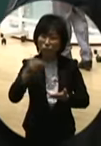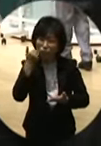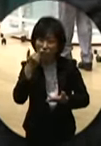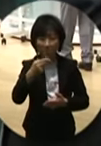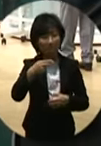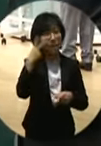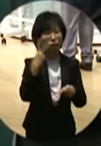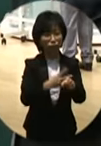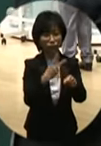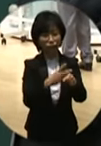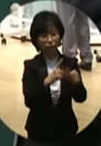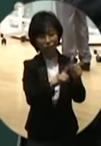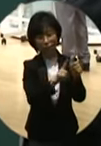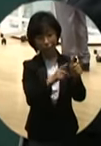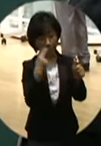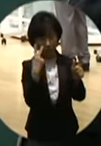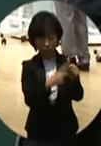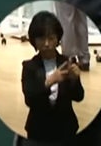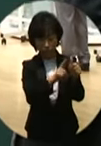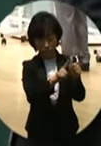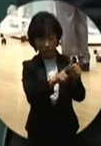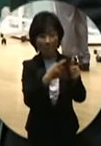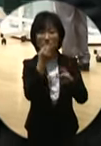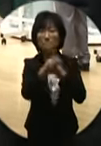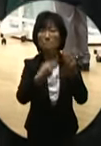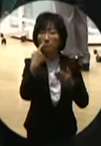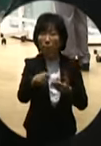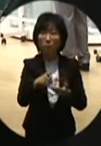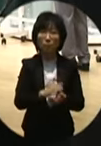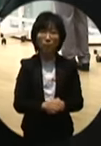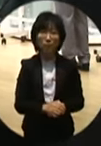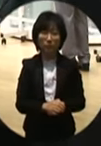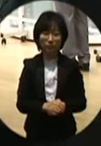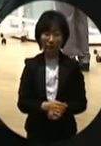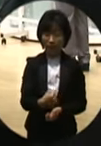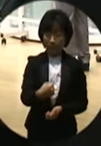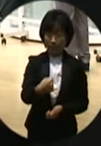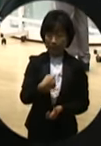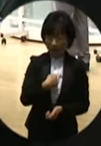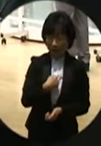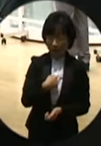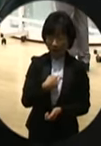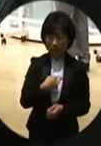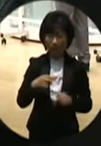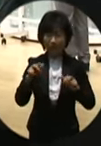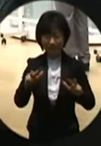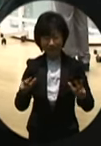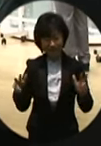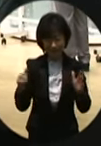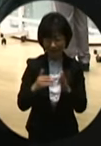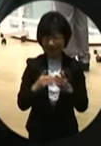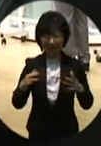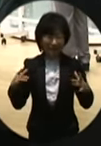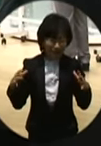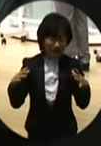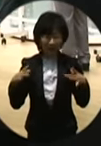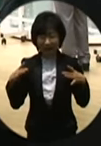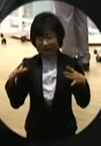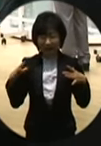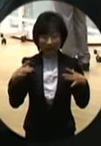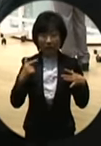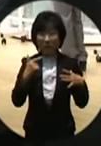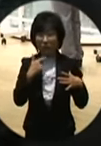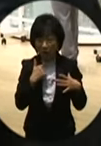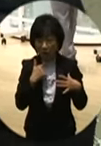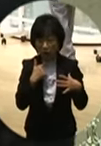look at Paul that God used. 바울은 뭐라고 했습니까? What did Paul say? 나는 지금까지 자랑하던 모든 것을 배설물로